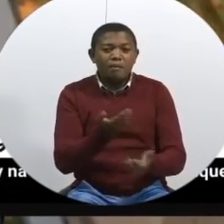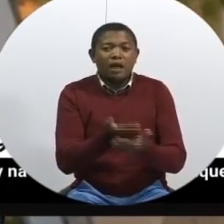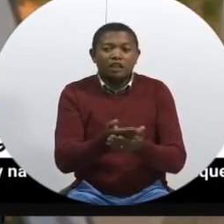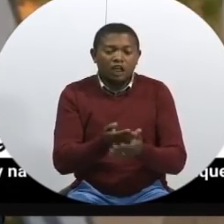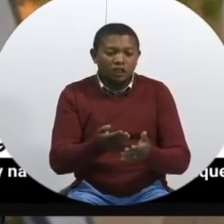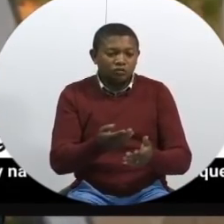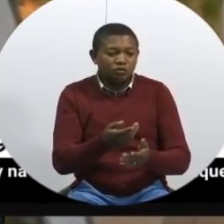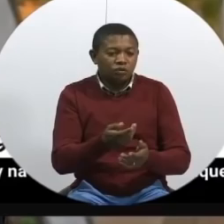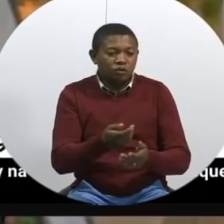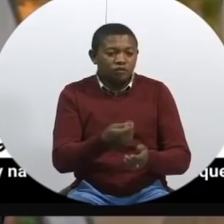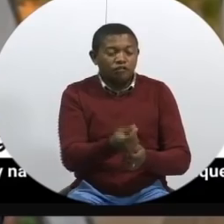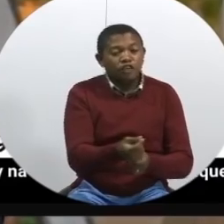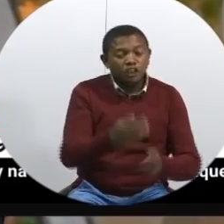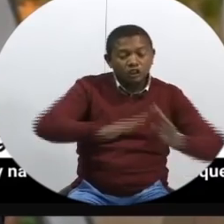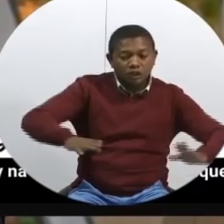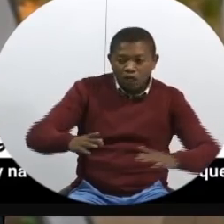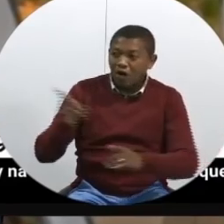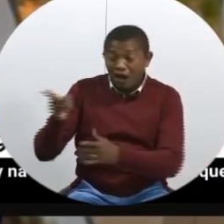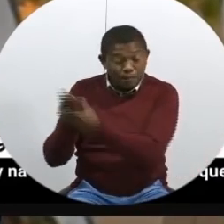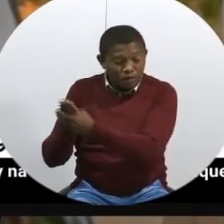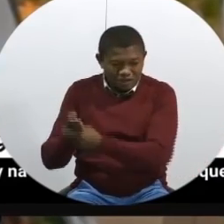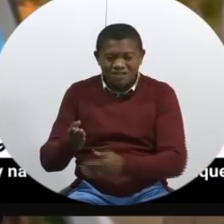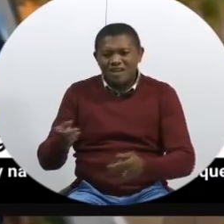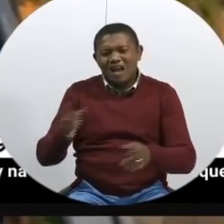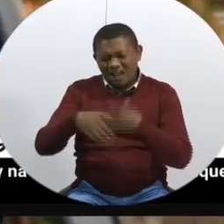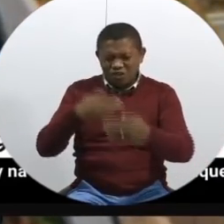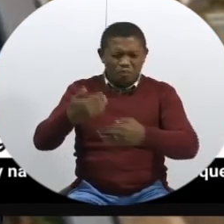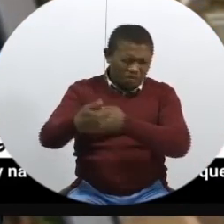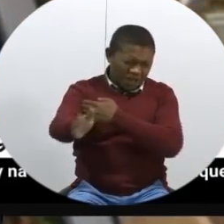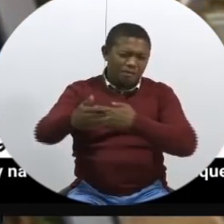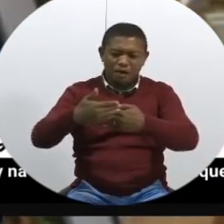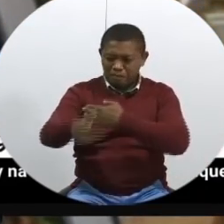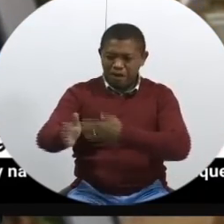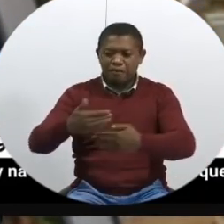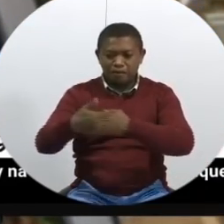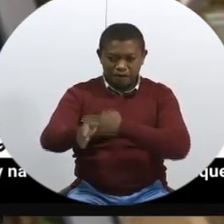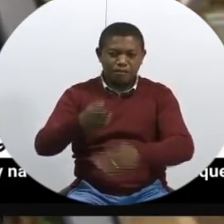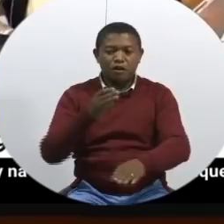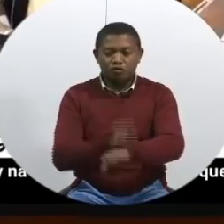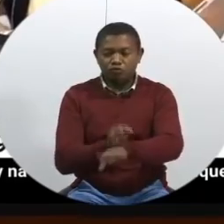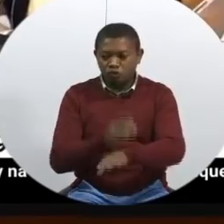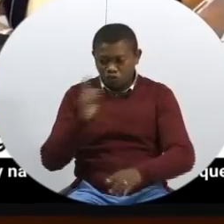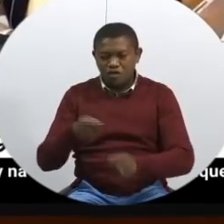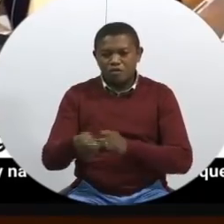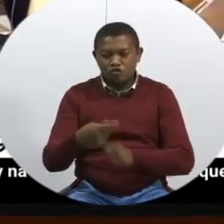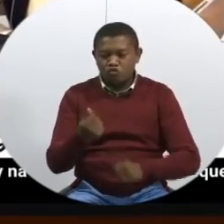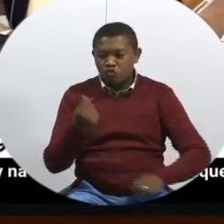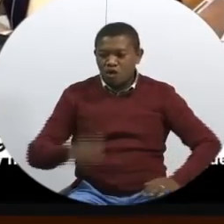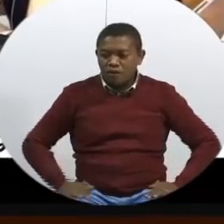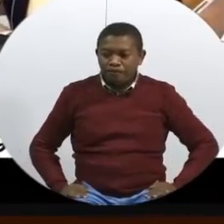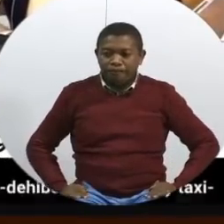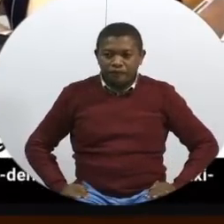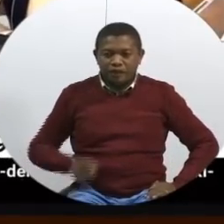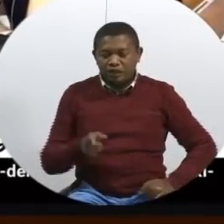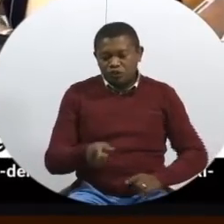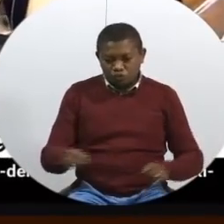ny fananganana trano an any amin'ny banky dia ahemotra ihany koa ny vola alohan'izy ireo. Zany zavatra rehetrarehetra zany dia